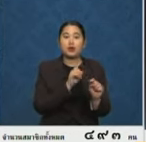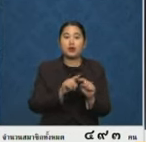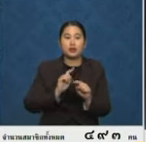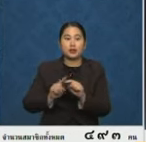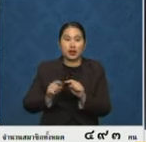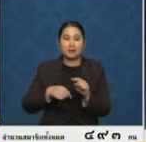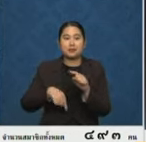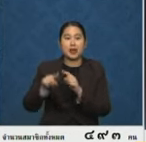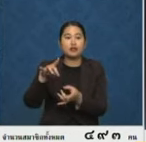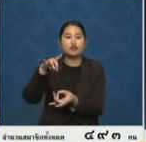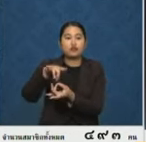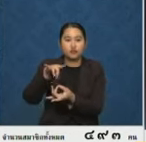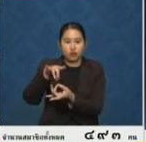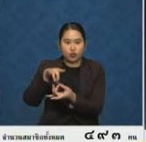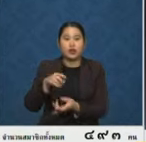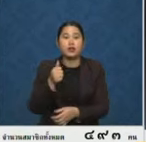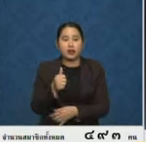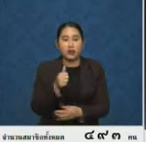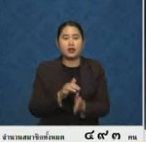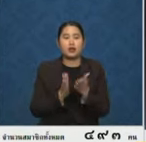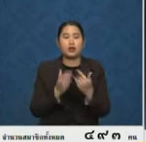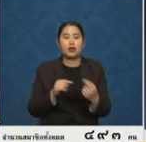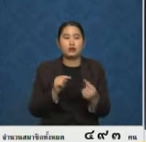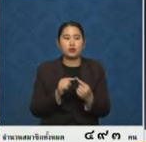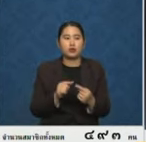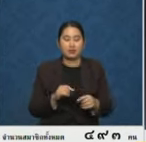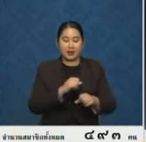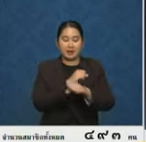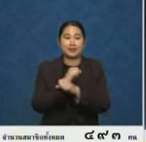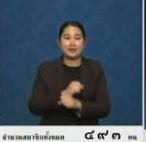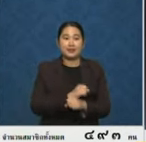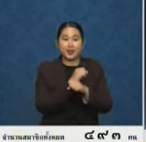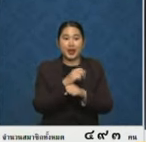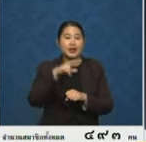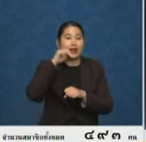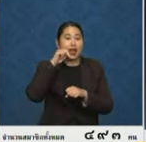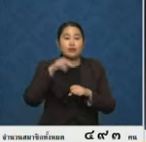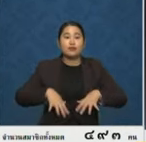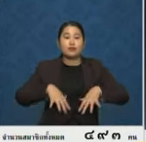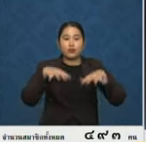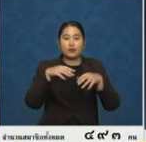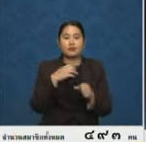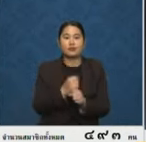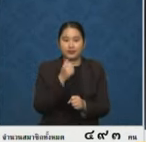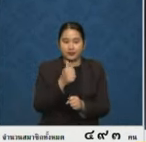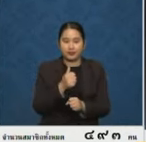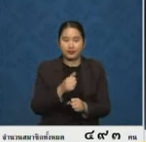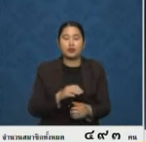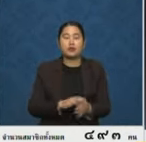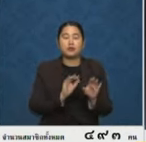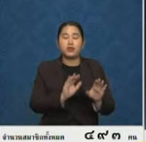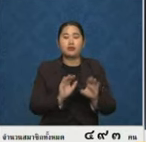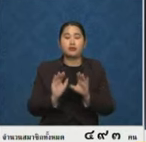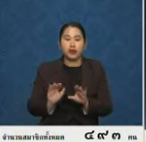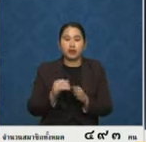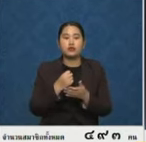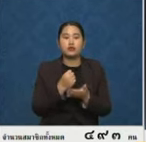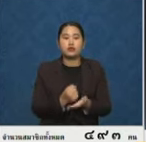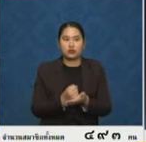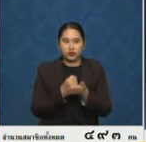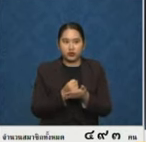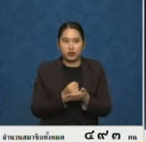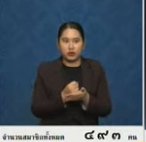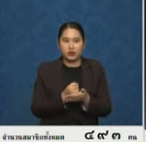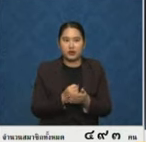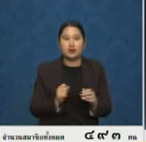จังหวัดสุโขทัยด้วยค่ะและสามารถทำเป็นคันกั้นน้ำในช่วงของน้ำท่วมได้เช่นเดียวกันก็ฝากขอให้กรมทางหลวง